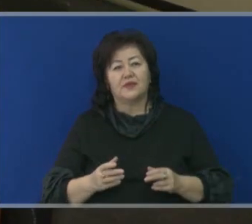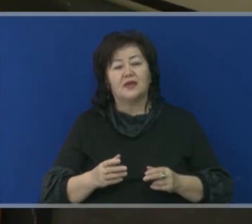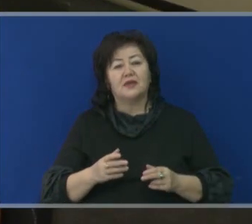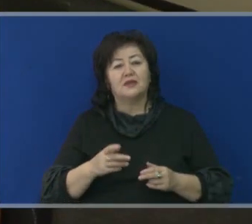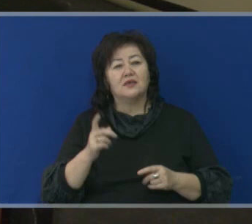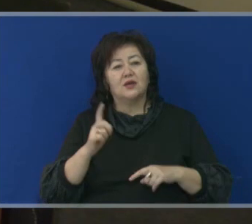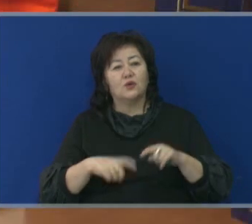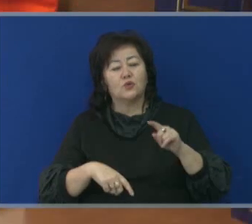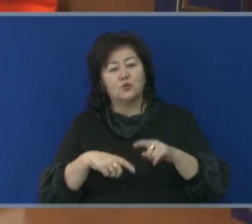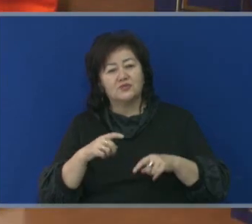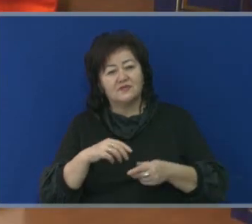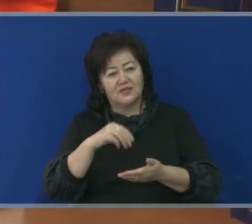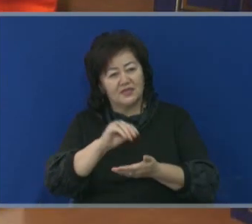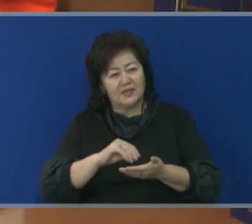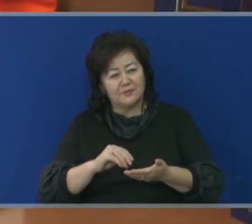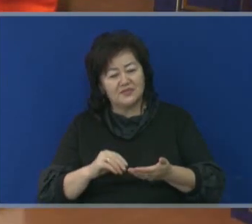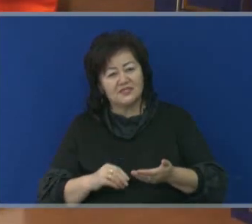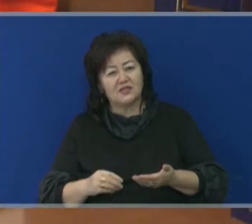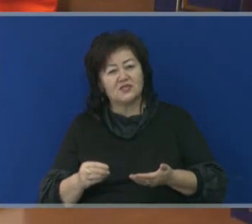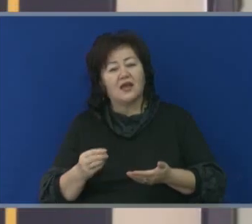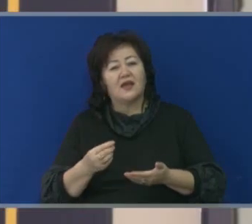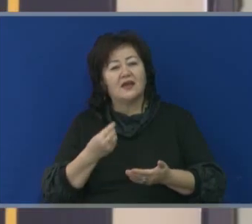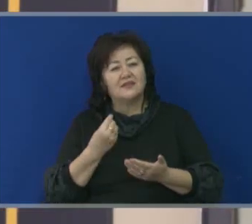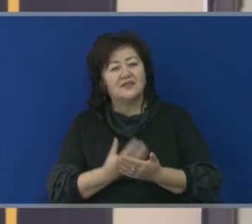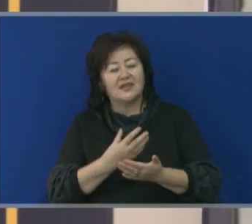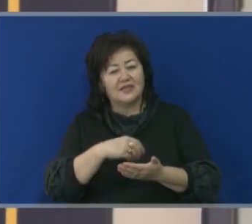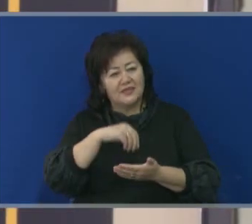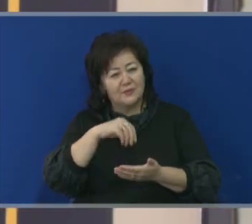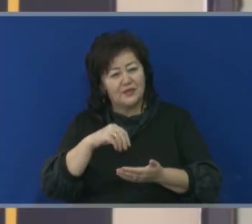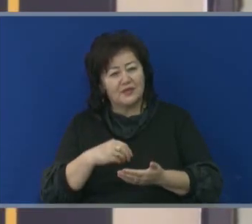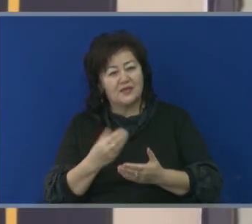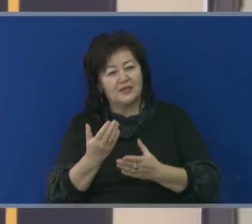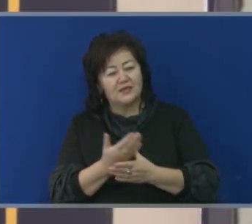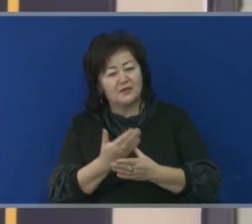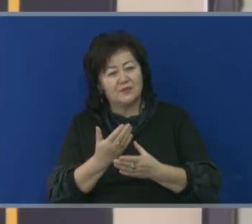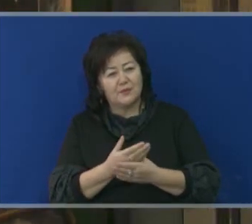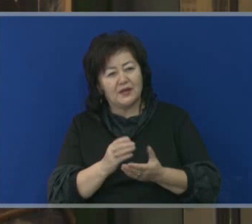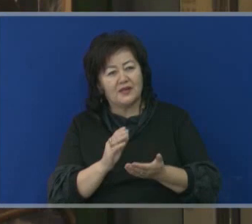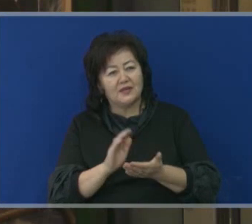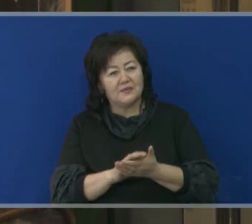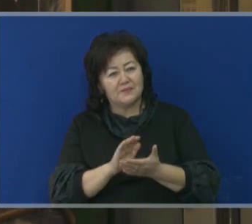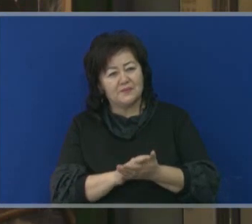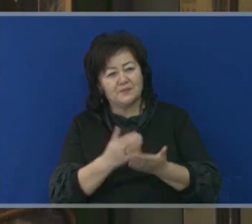людей, написавших бесценные мемуары, а также Балатбек Нургалиулы, спонсировавший выпуск сборника.